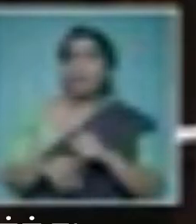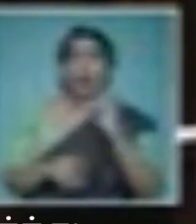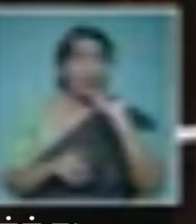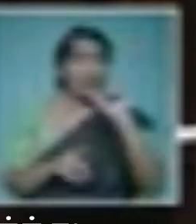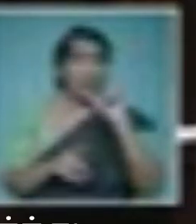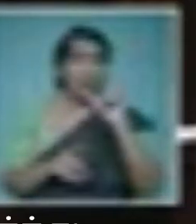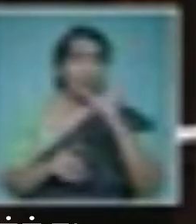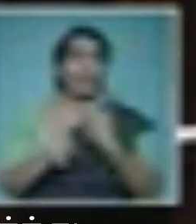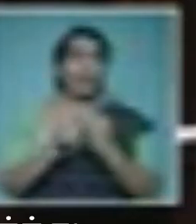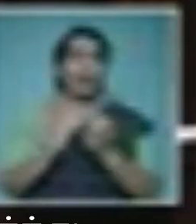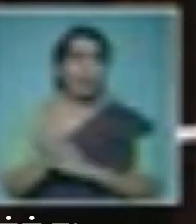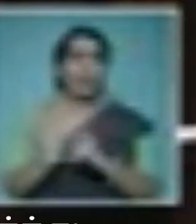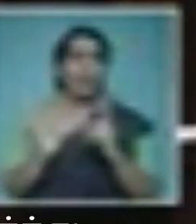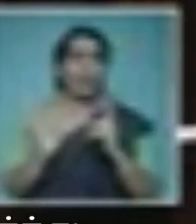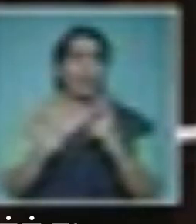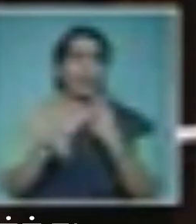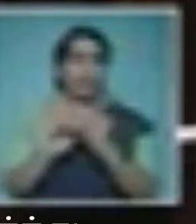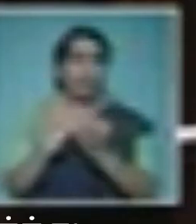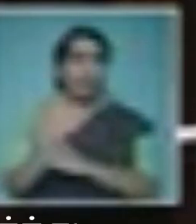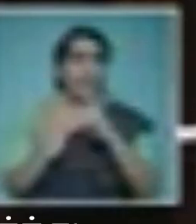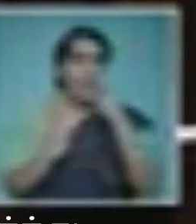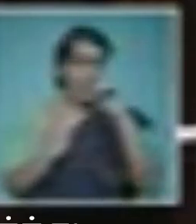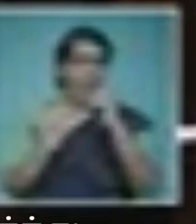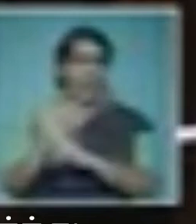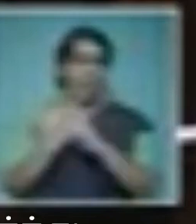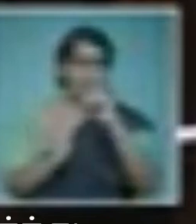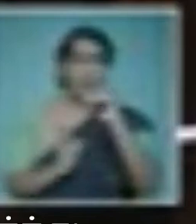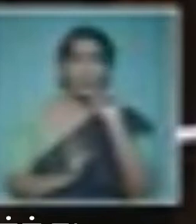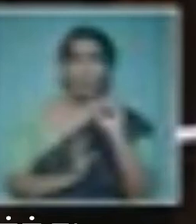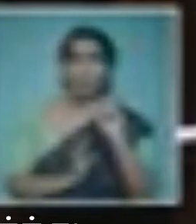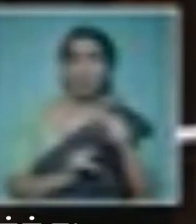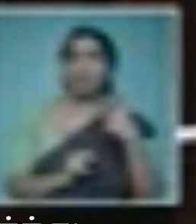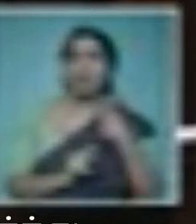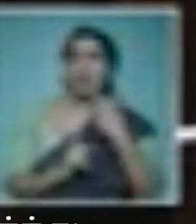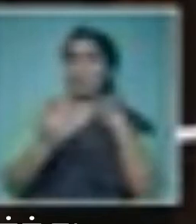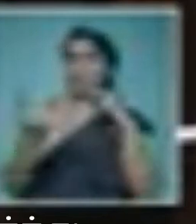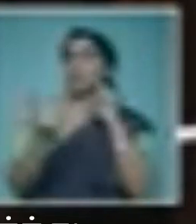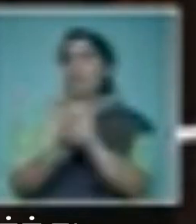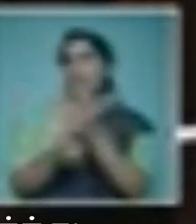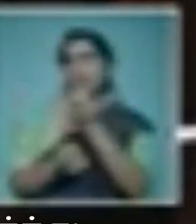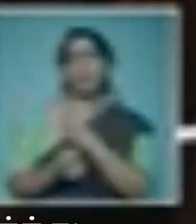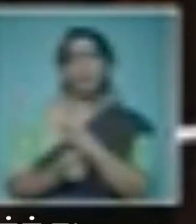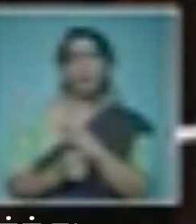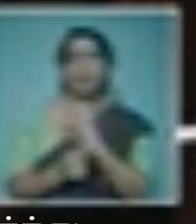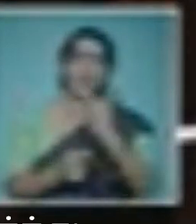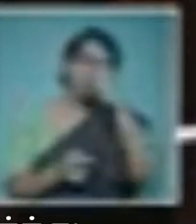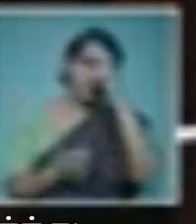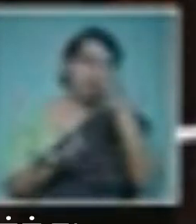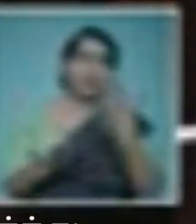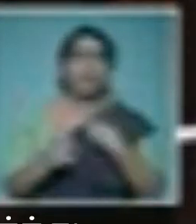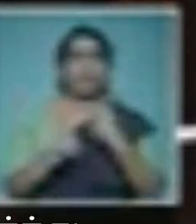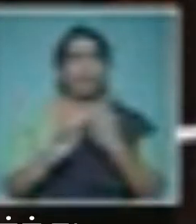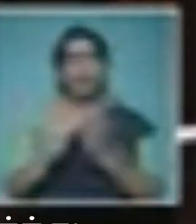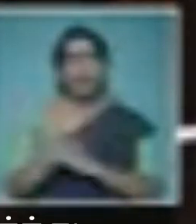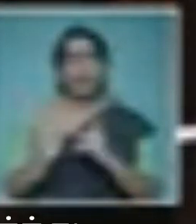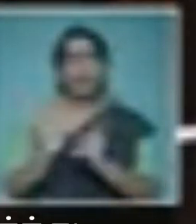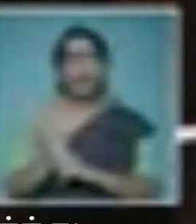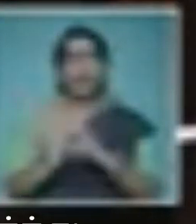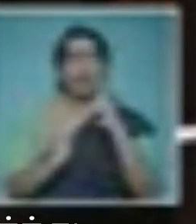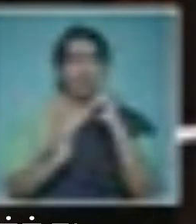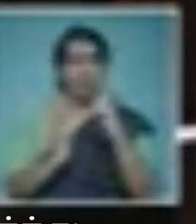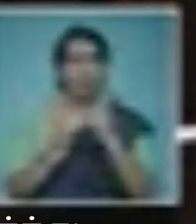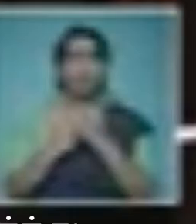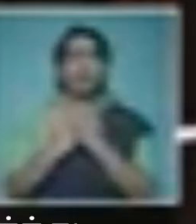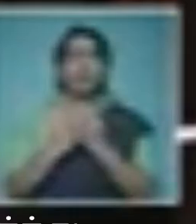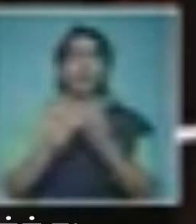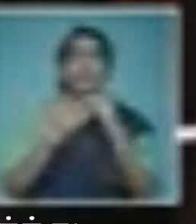ගත්ත කිලෝමීටර් ලක්ෂ යටතේ කොන්ට්‍රැක්ට් ගත්ත කට්ටිය ඇවිල්ලා මාව හම්බ වෙලා කියනවා අනේ සර් අපි මේ කිලෝමීටර් ලක්ෂ ගන්න අපි 100%